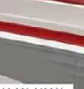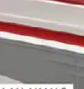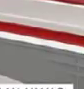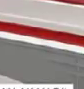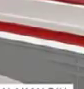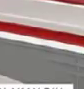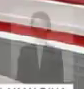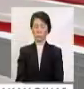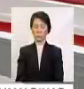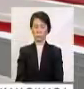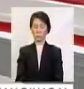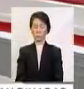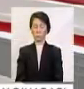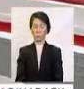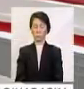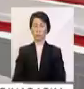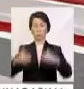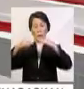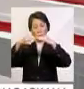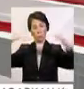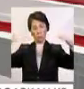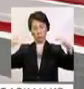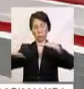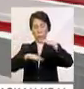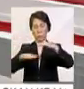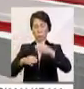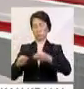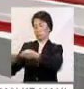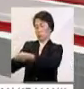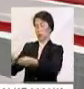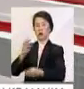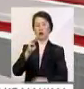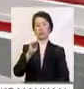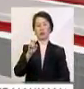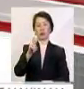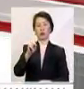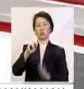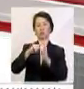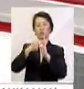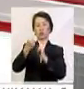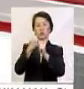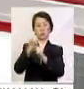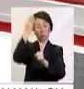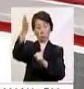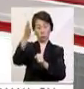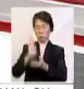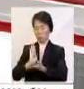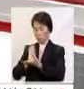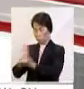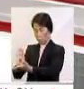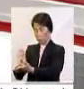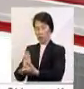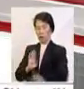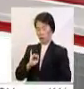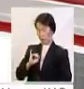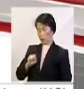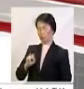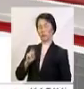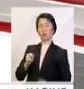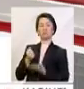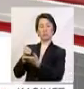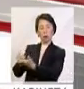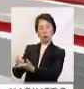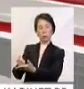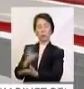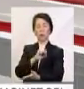Program sukan termahal negara Podium akan diletakkan di bawah Majlis Sukan Negara MSN mulai tahun depan sambil dibantu Institut Sukan Negara ISN.